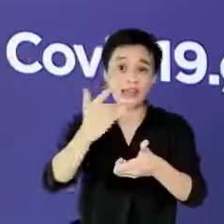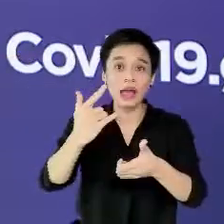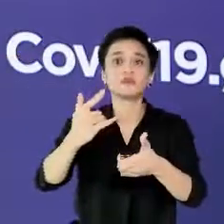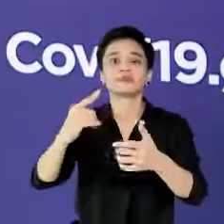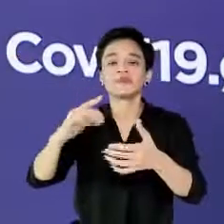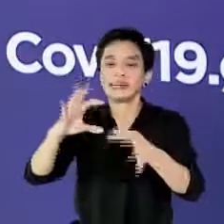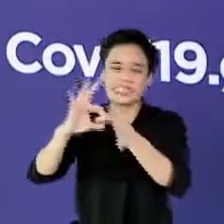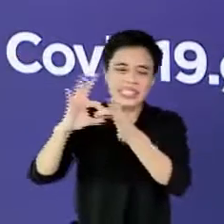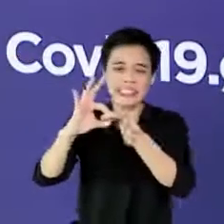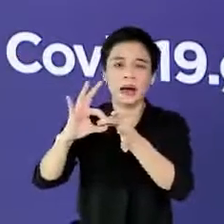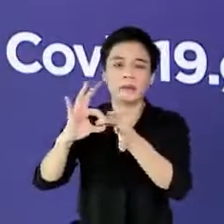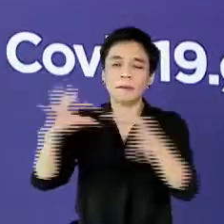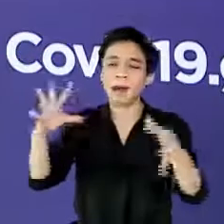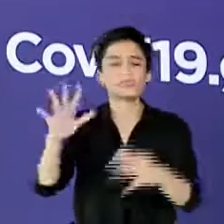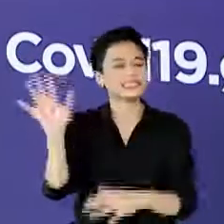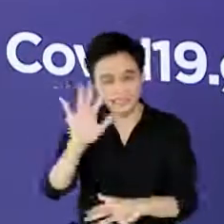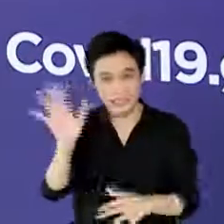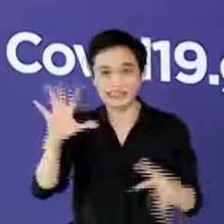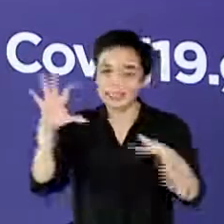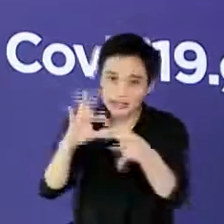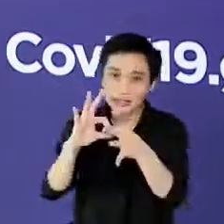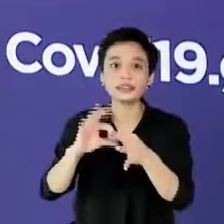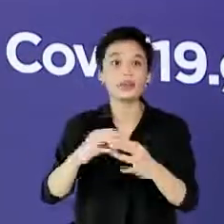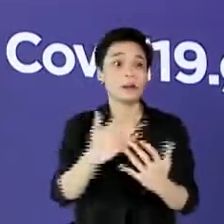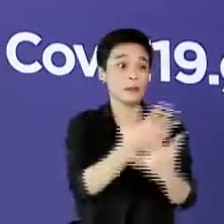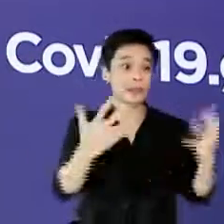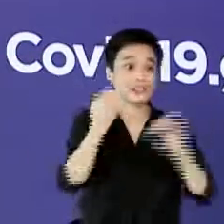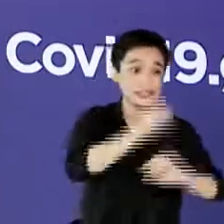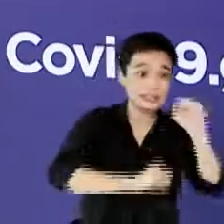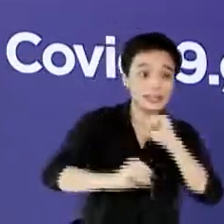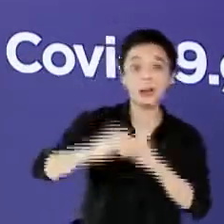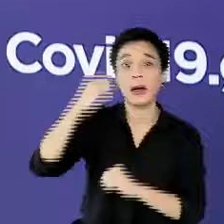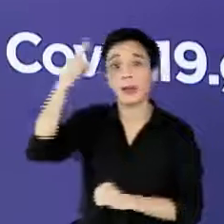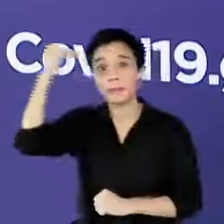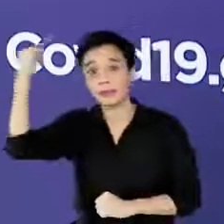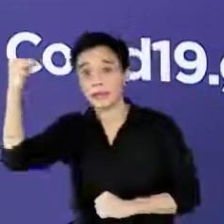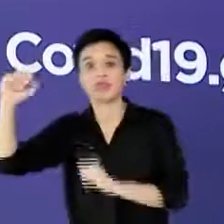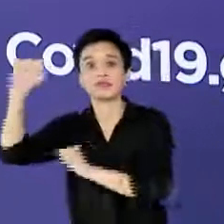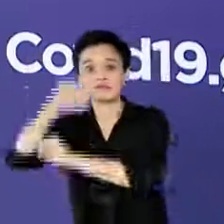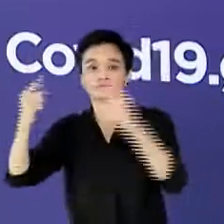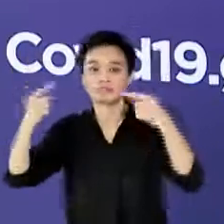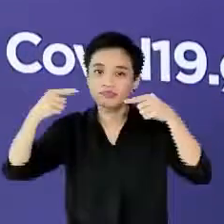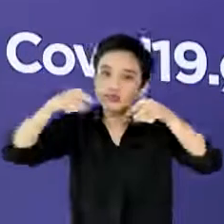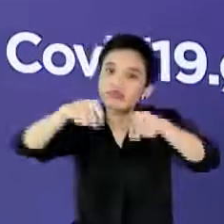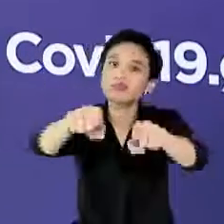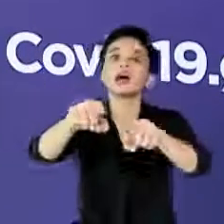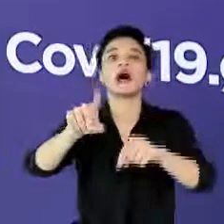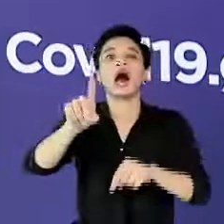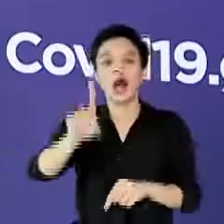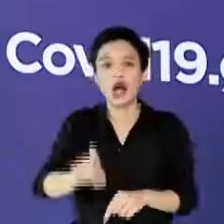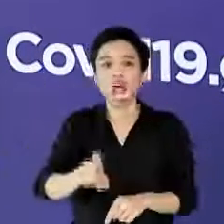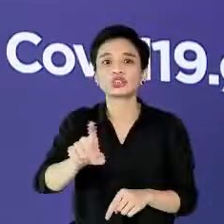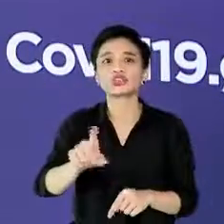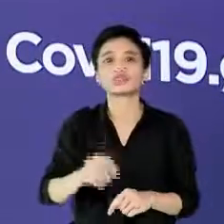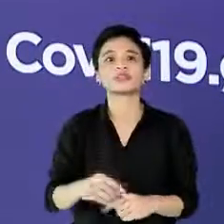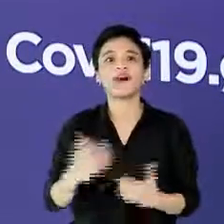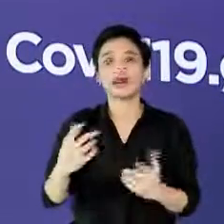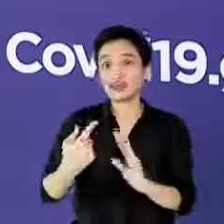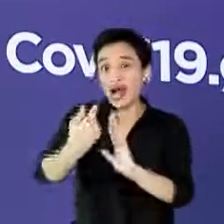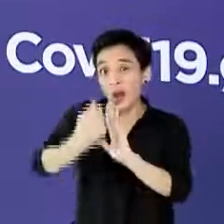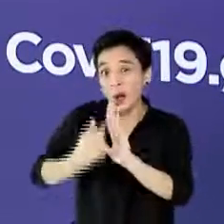abaikan jadi memang harus keduanya berjalan bersama-sama termasuk juga sektor ekonomi juga tidak bisa terus-menerus